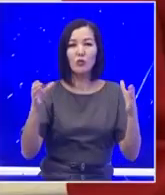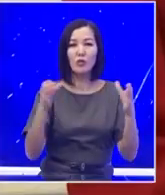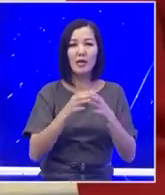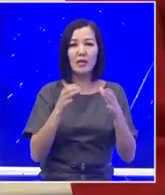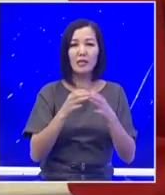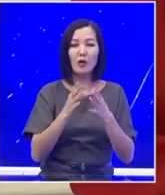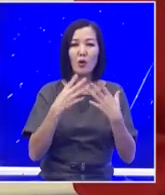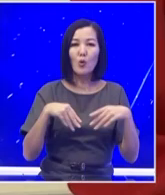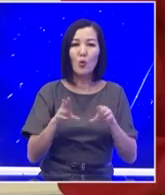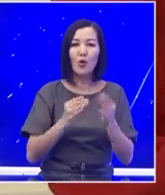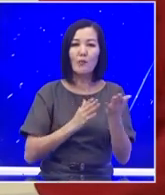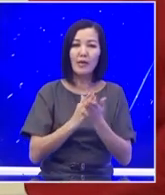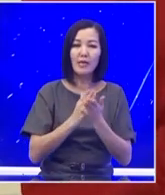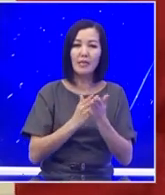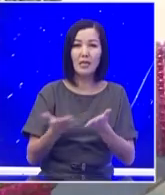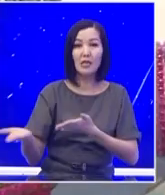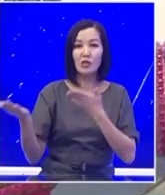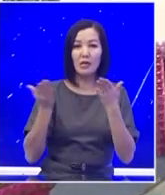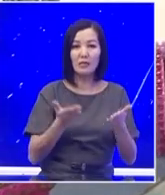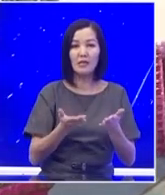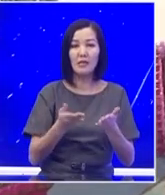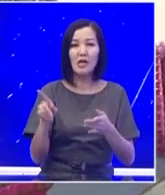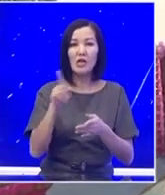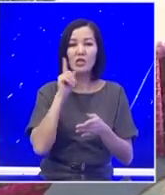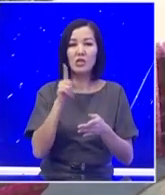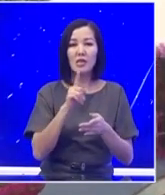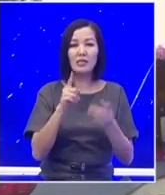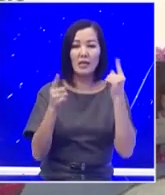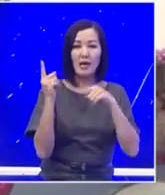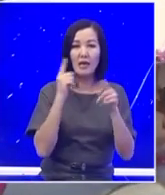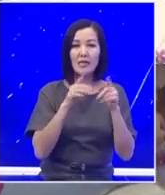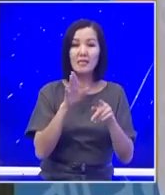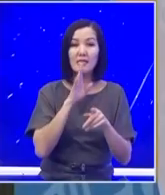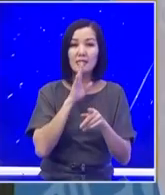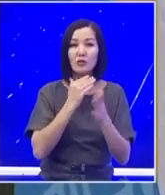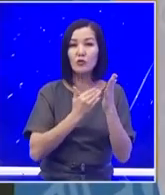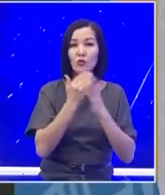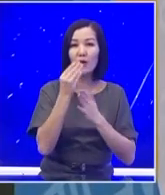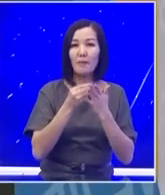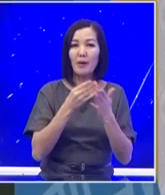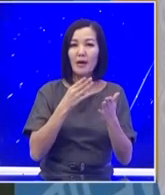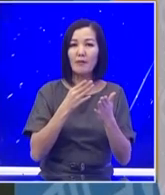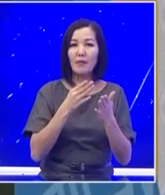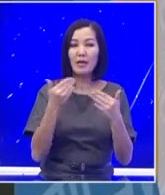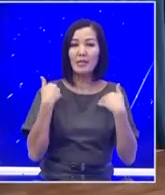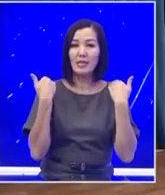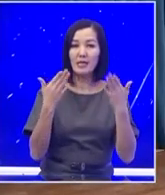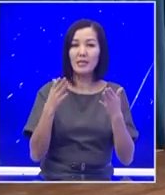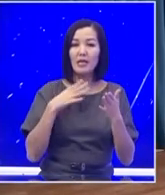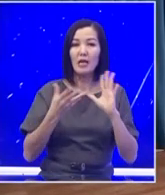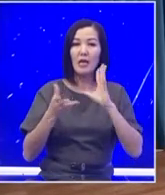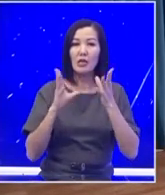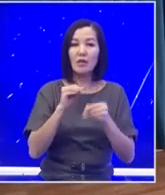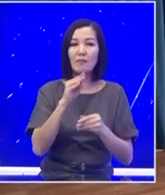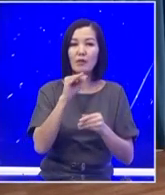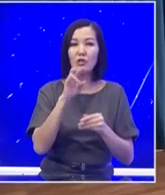жазушылар одағының белді мүшелері, қоғам қайраткерлері шақыртылды. Олар жас ақын өнеріне жоғары баға беріп, ақжарма тілектерін айтты. Жалпы